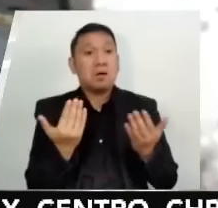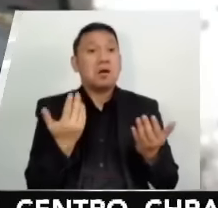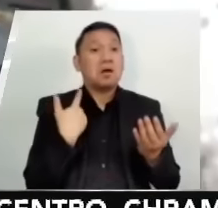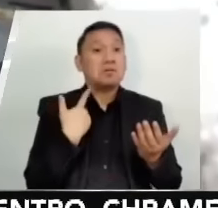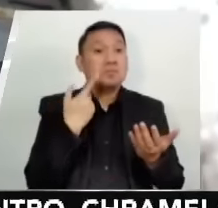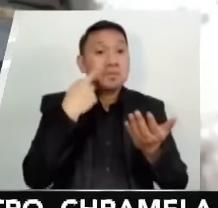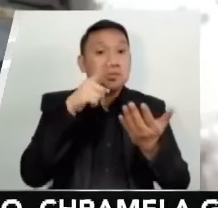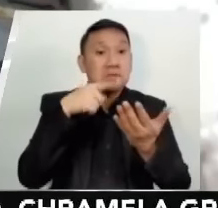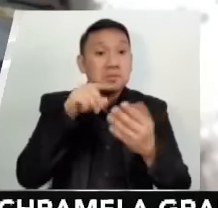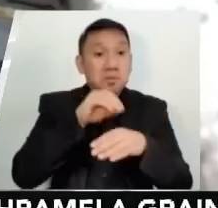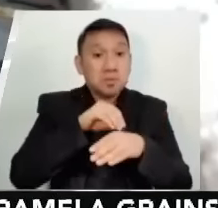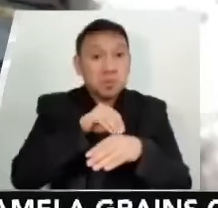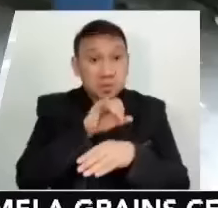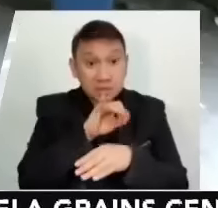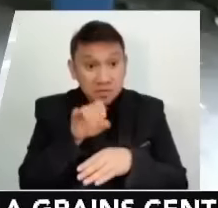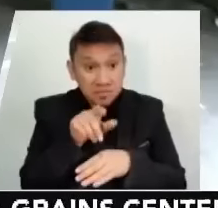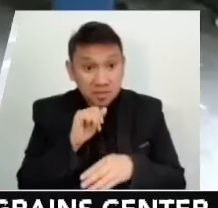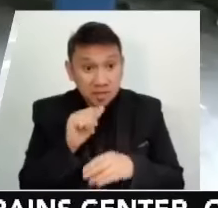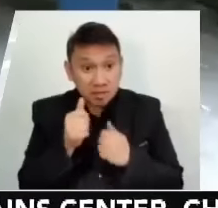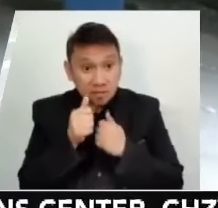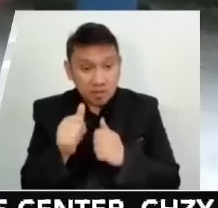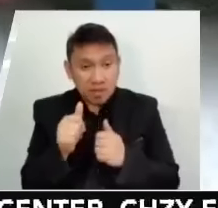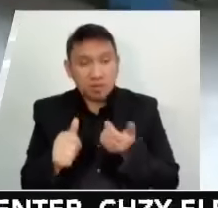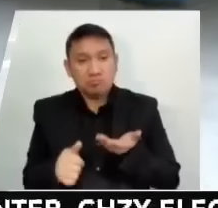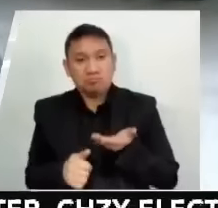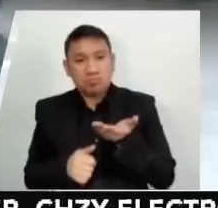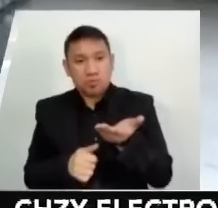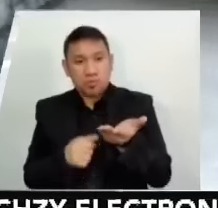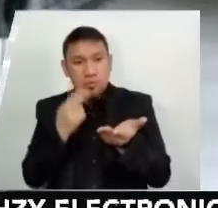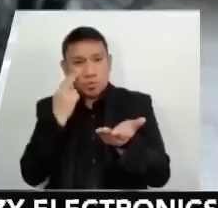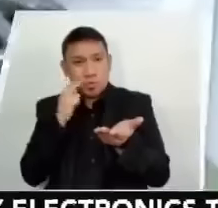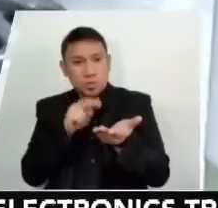hindi compliant nag-iissue raw sila ng notice of